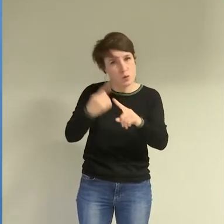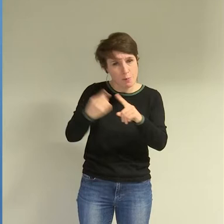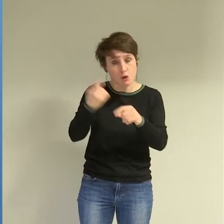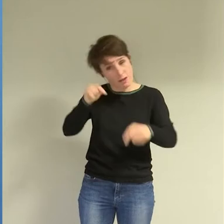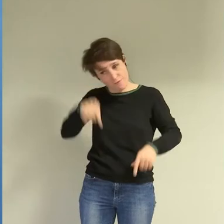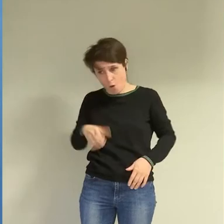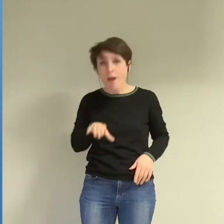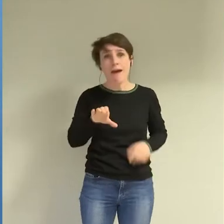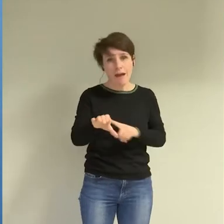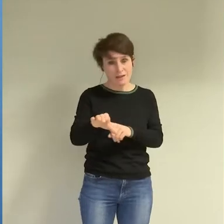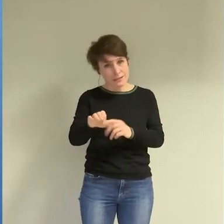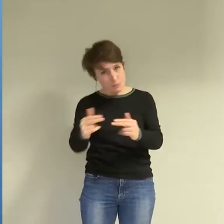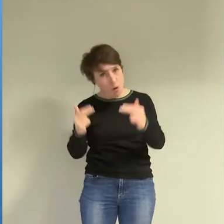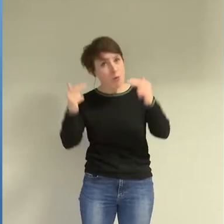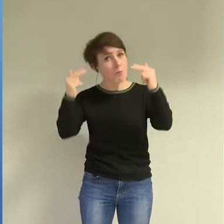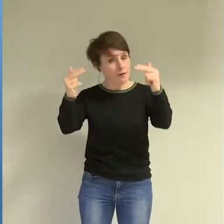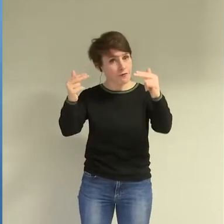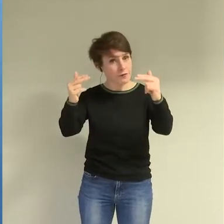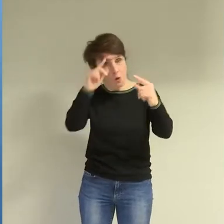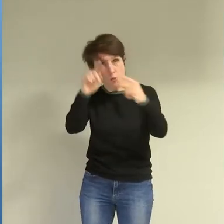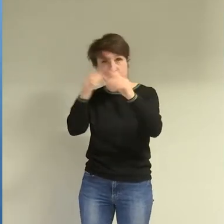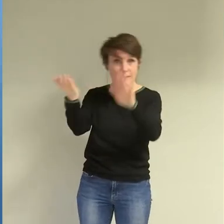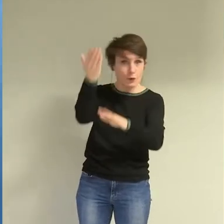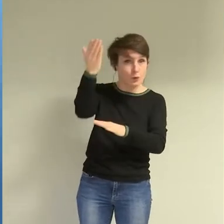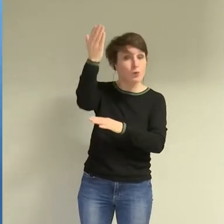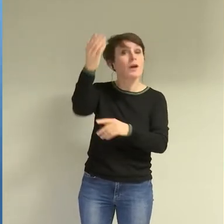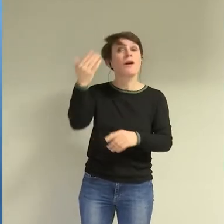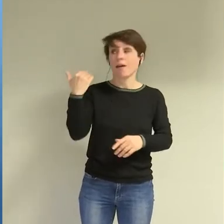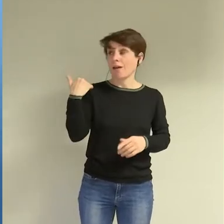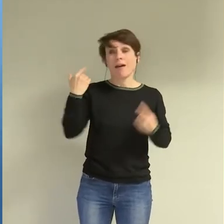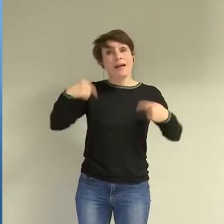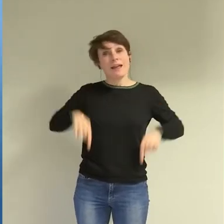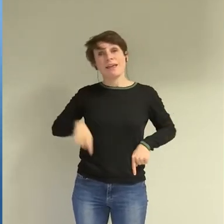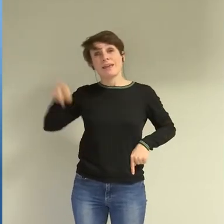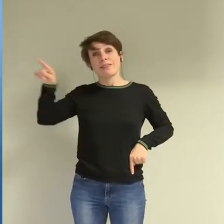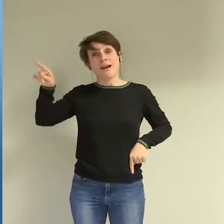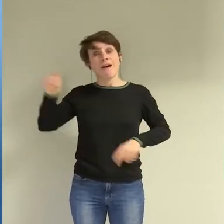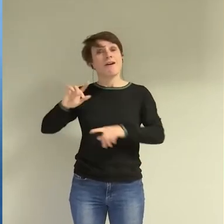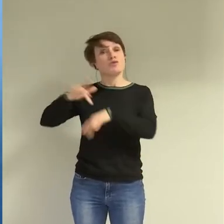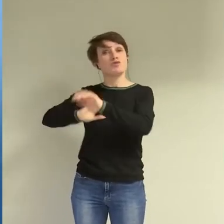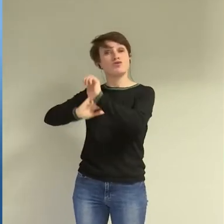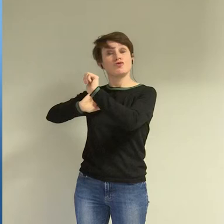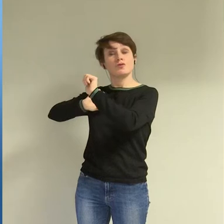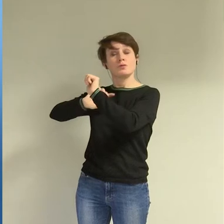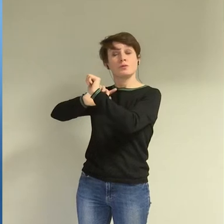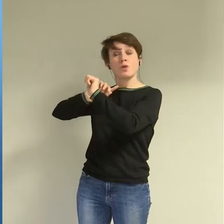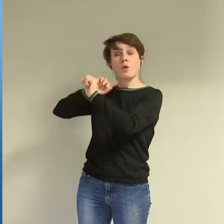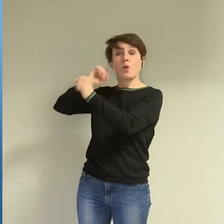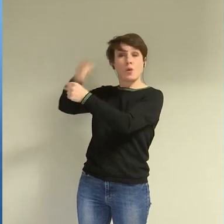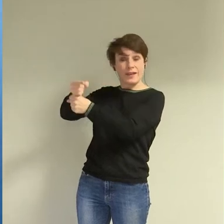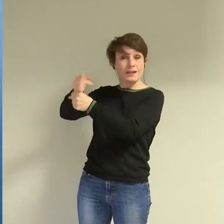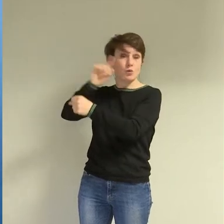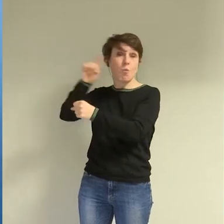la hauteur des enjeux vous le savez l'état a été récemment condamné pour une action climatique des collectivités ont elles aussi